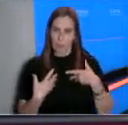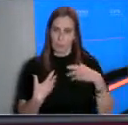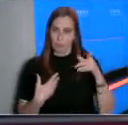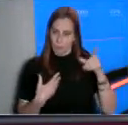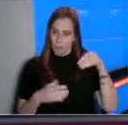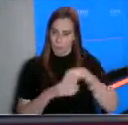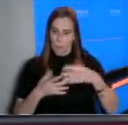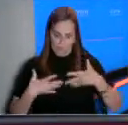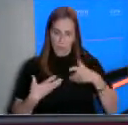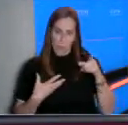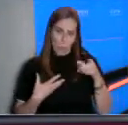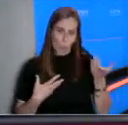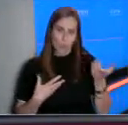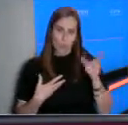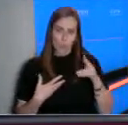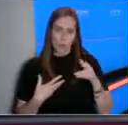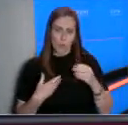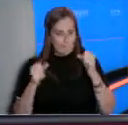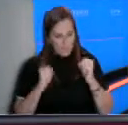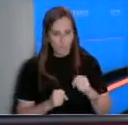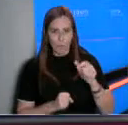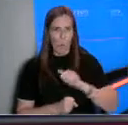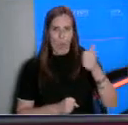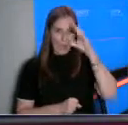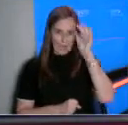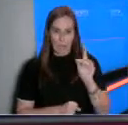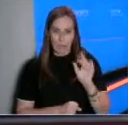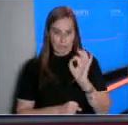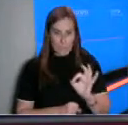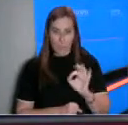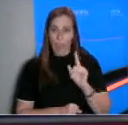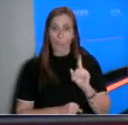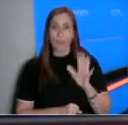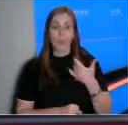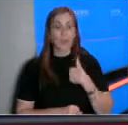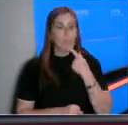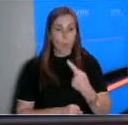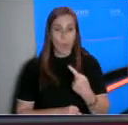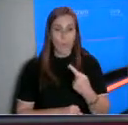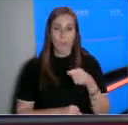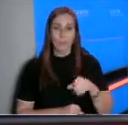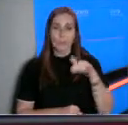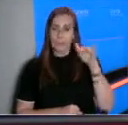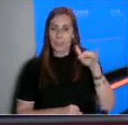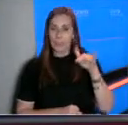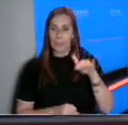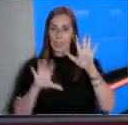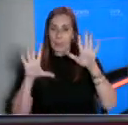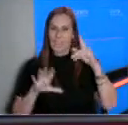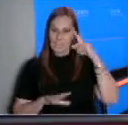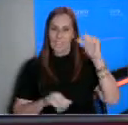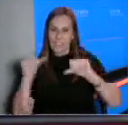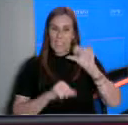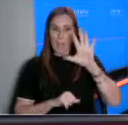והוא ישרת בשמחה, כי הוא... יש לו עמוד שדרה והוא אחלה ילד, בסדר? אבל מה שאני אומרת, זה ילד כזה עם 10